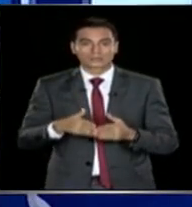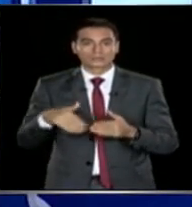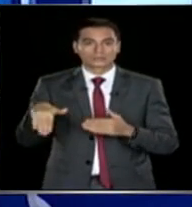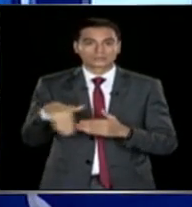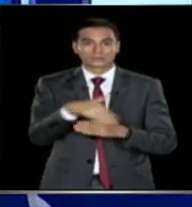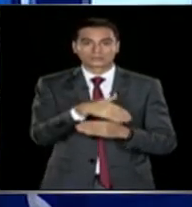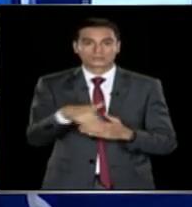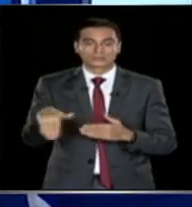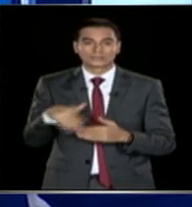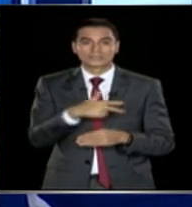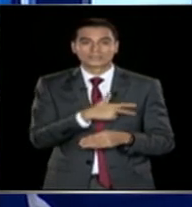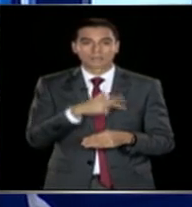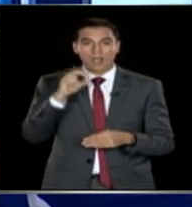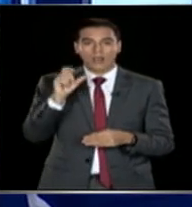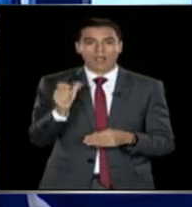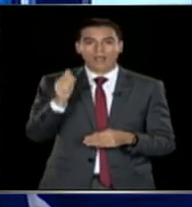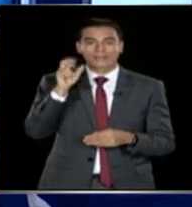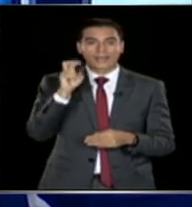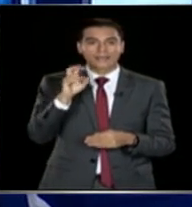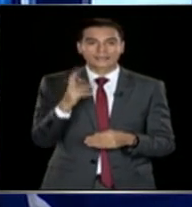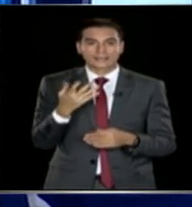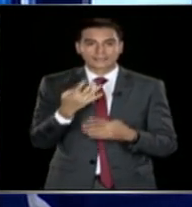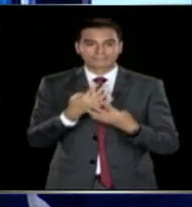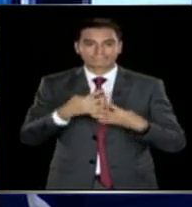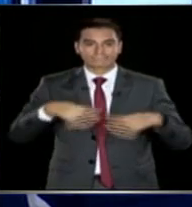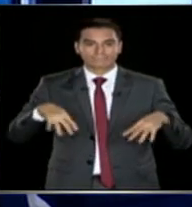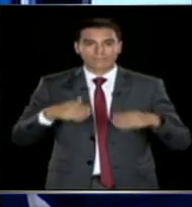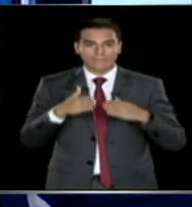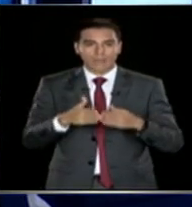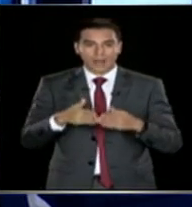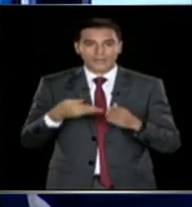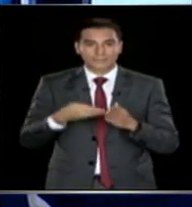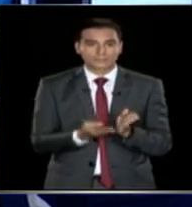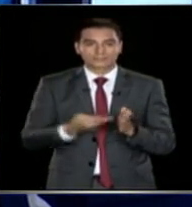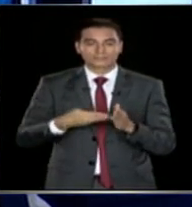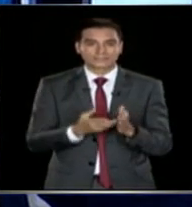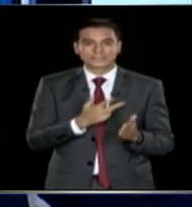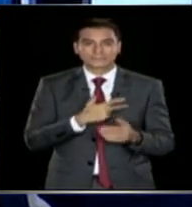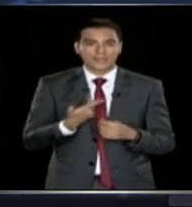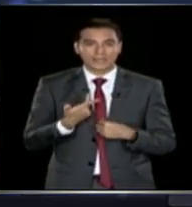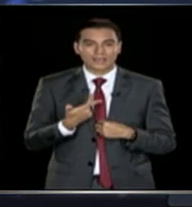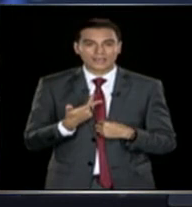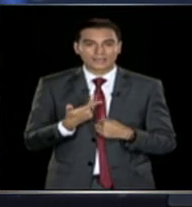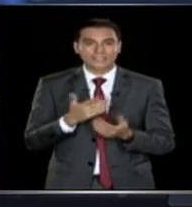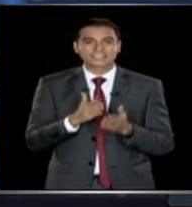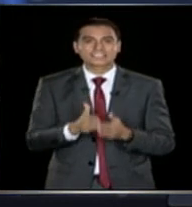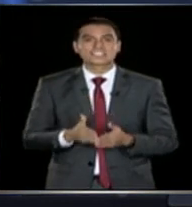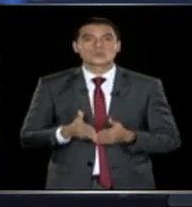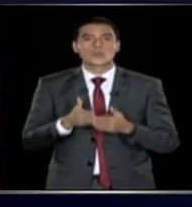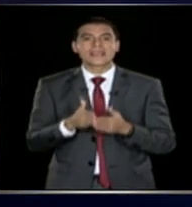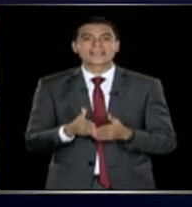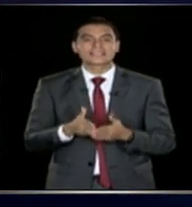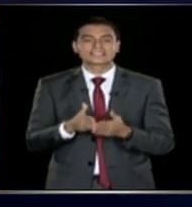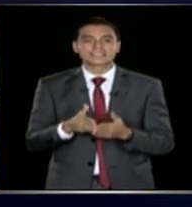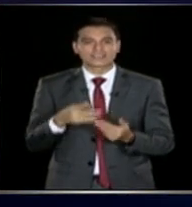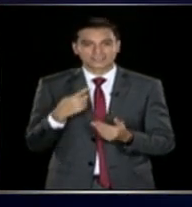اسمها قناة ايه؟ قناة تدويس. تدويس على البازر. قناة ايه؟ تدويس.